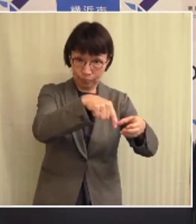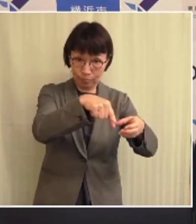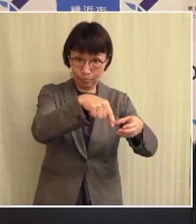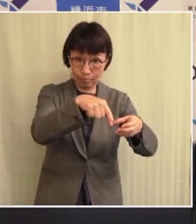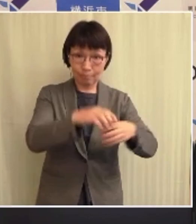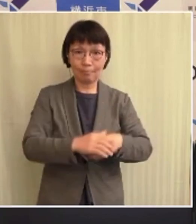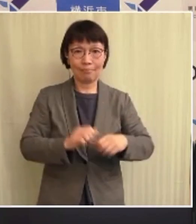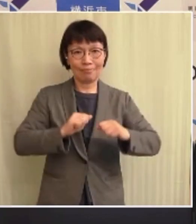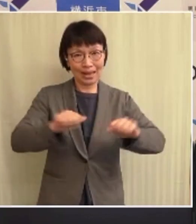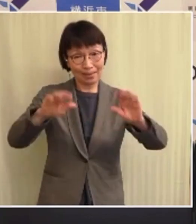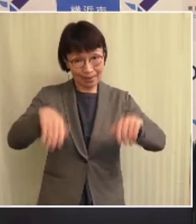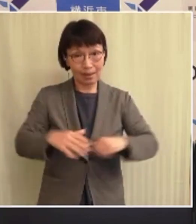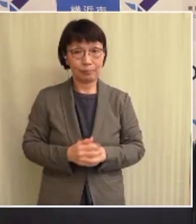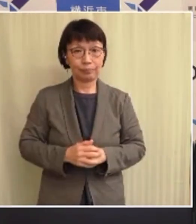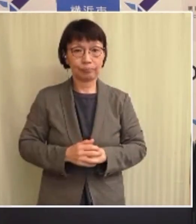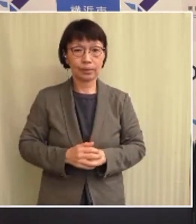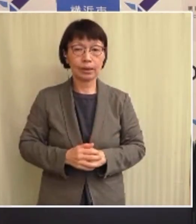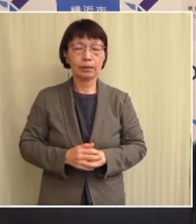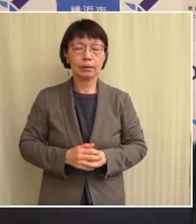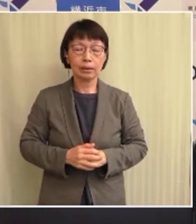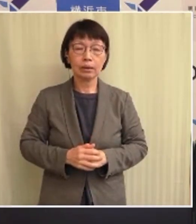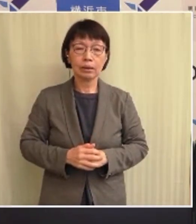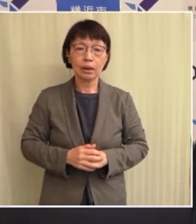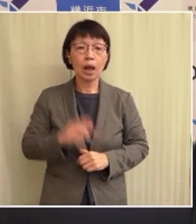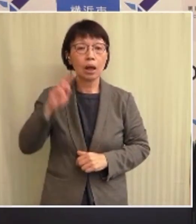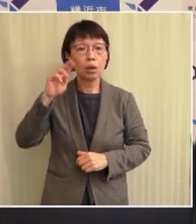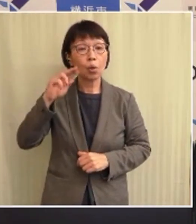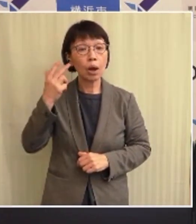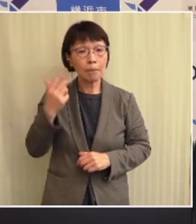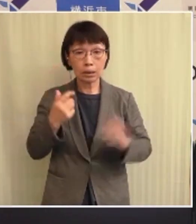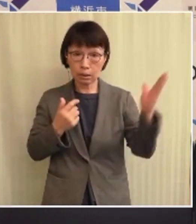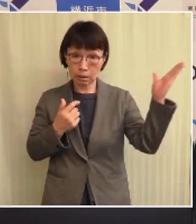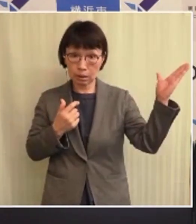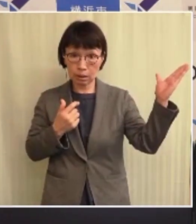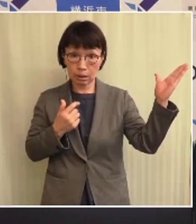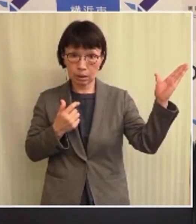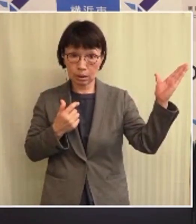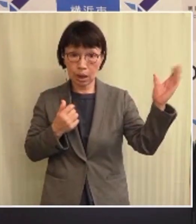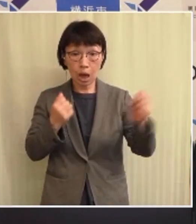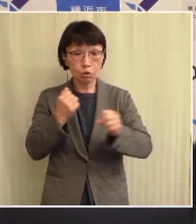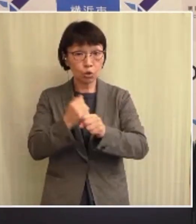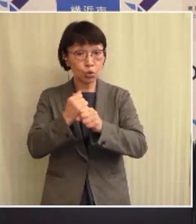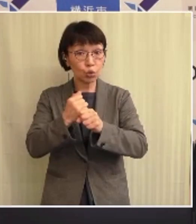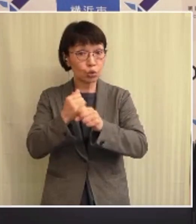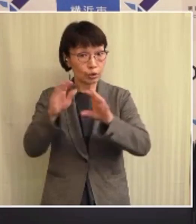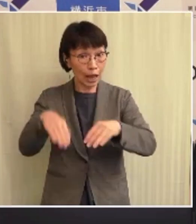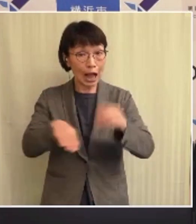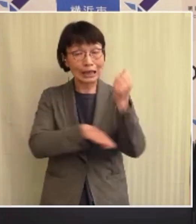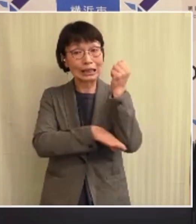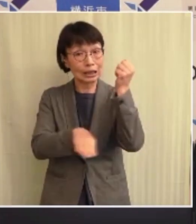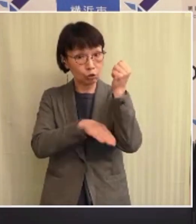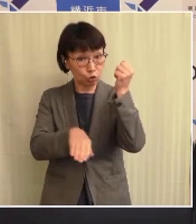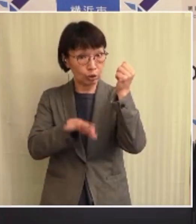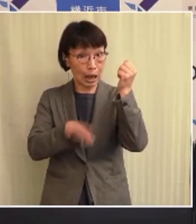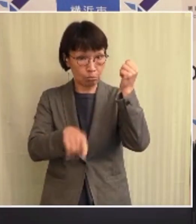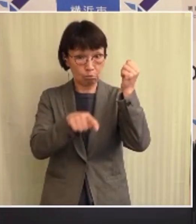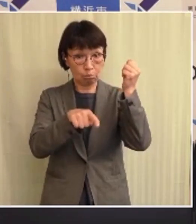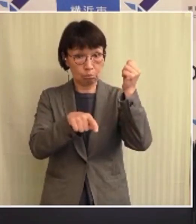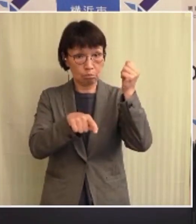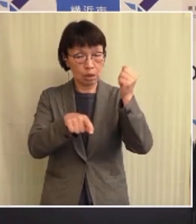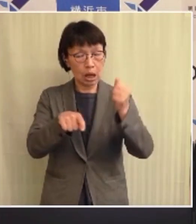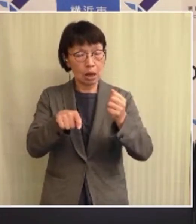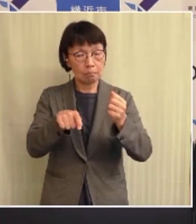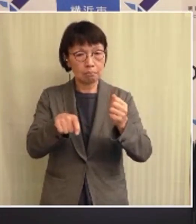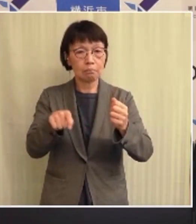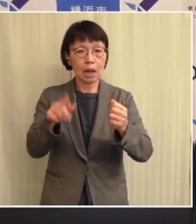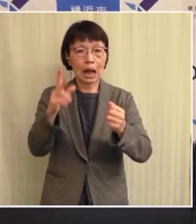飯なんですが、横浜市のこちら、これまで作ってきたこう基準があります。大体エネル